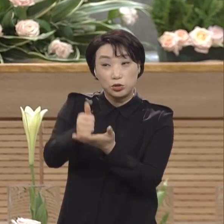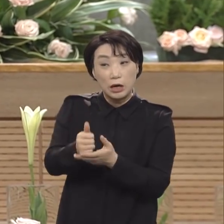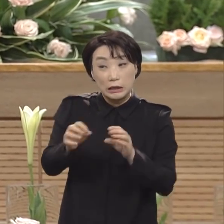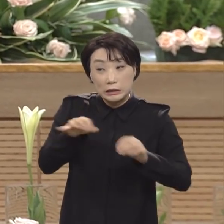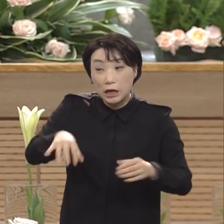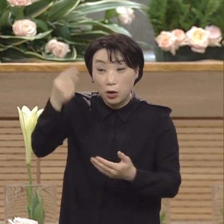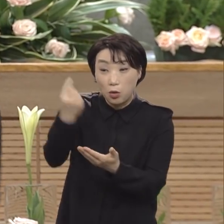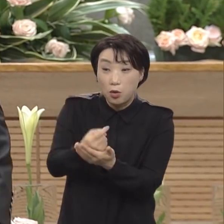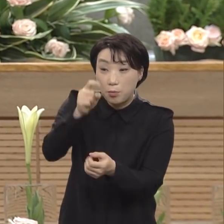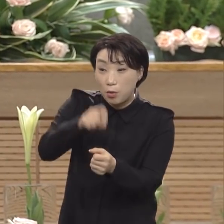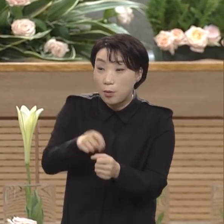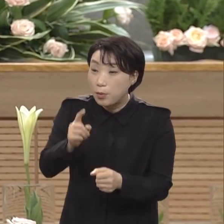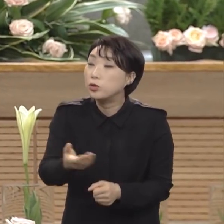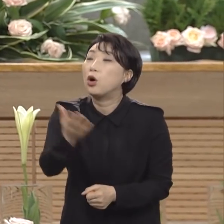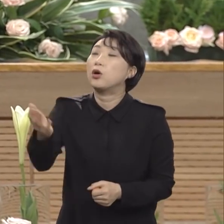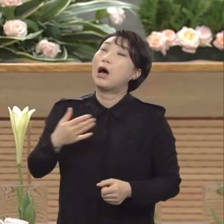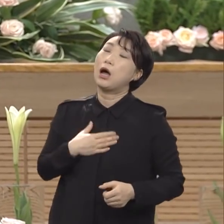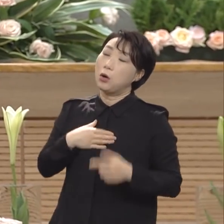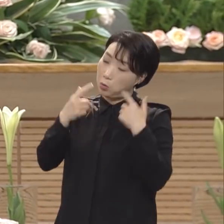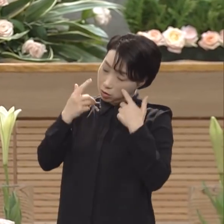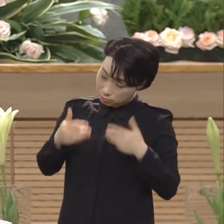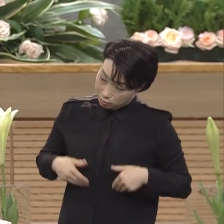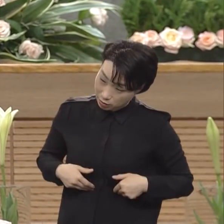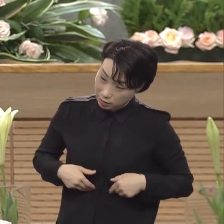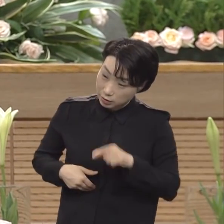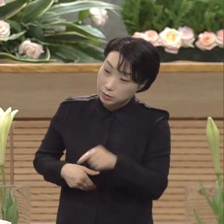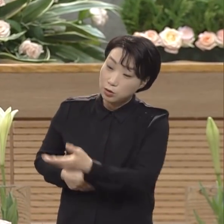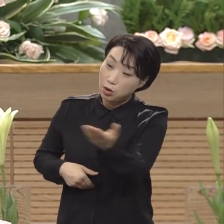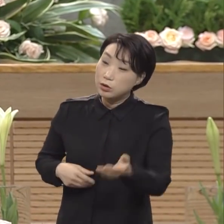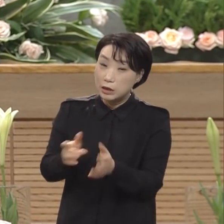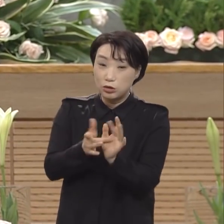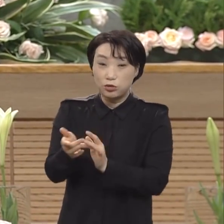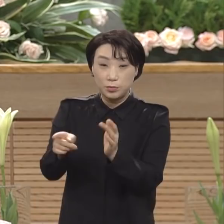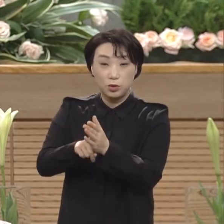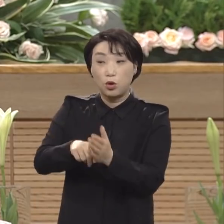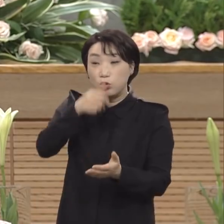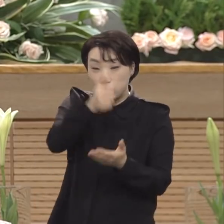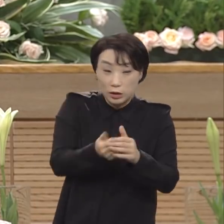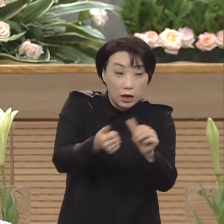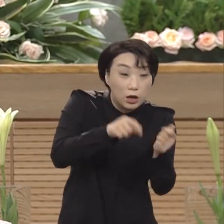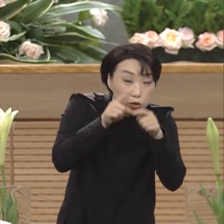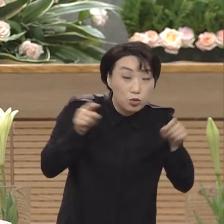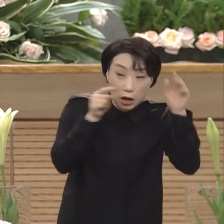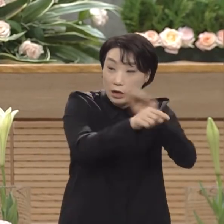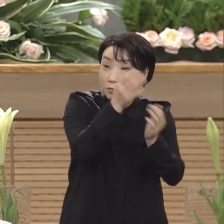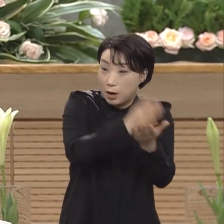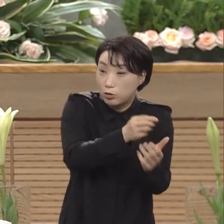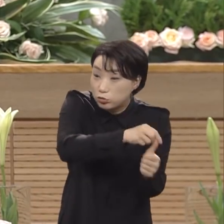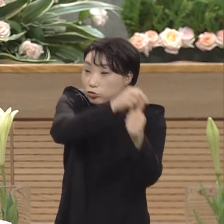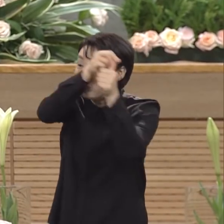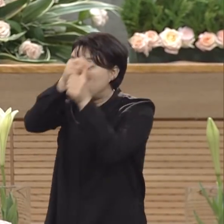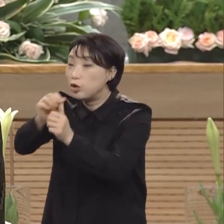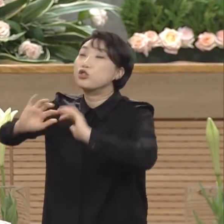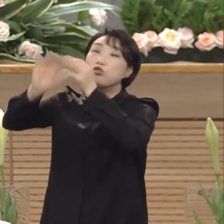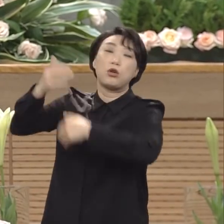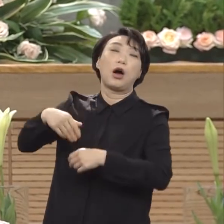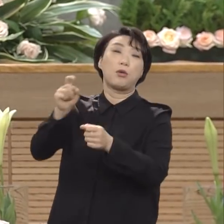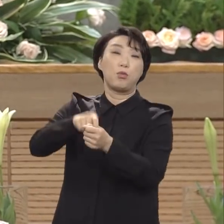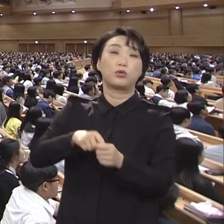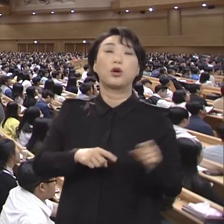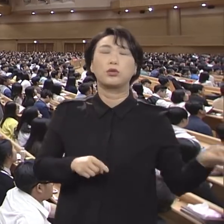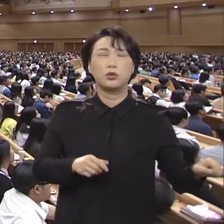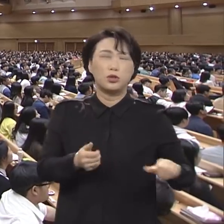땅에 오신 목적을 너희들이 알고 예수 믿고 너희도 죄와 사망과 지옥에서 구원받고 천국 가라 그